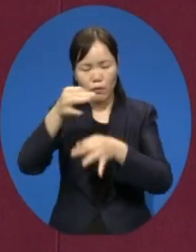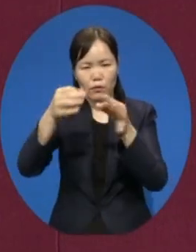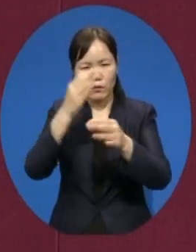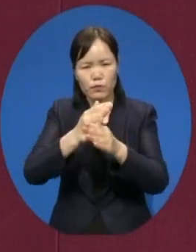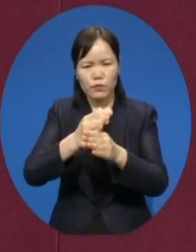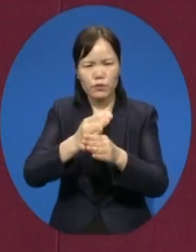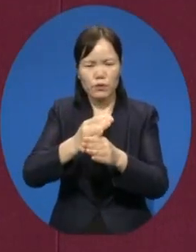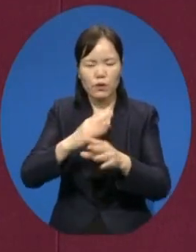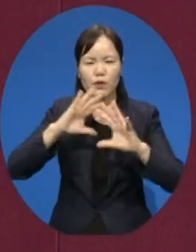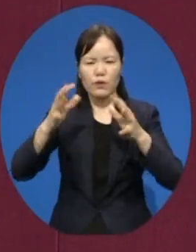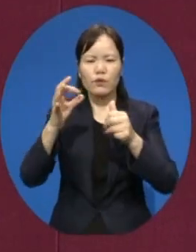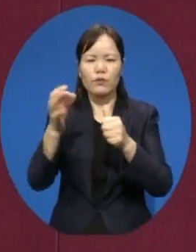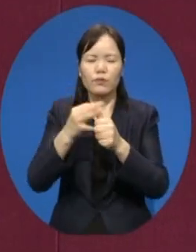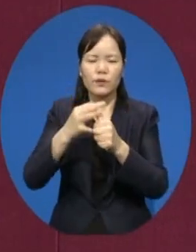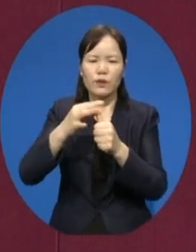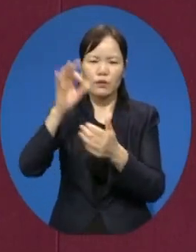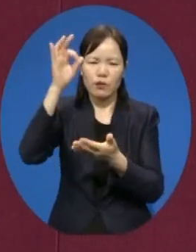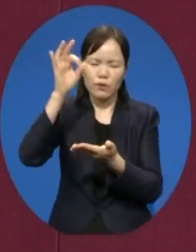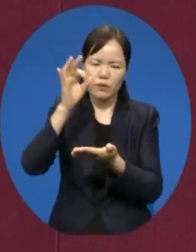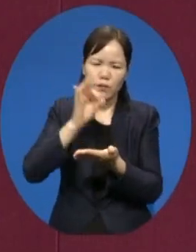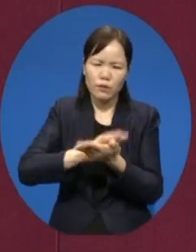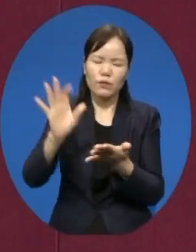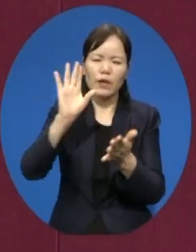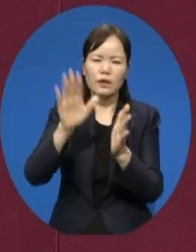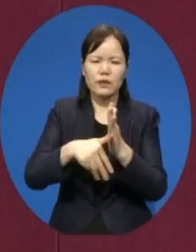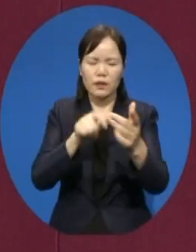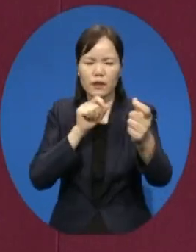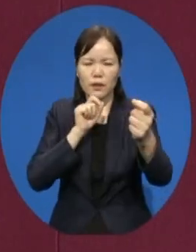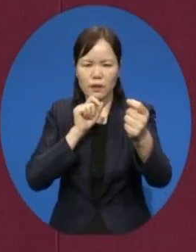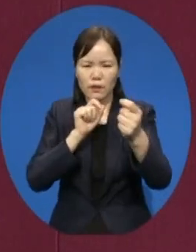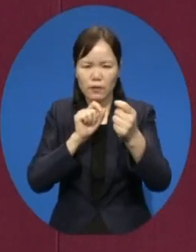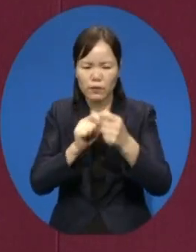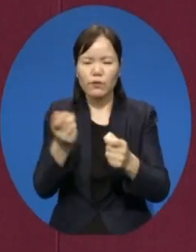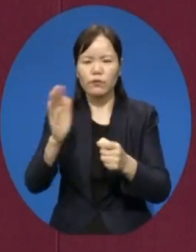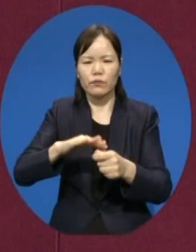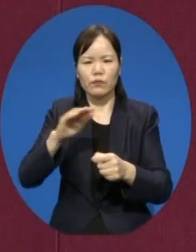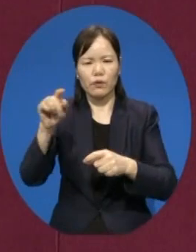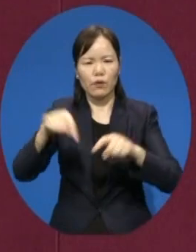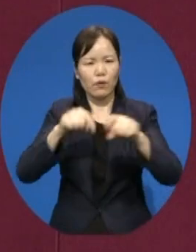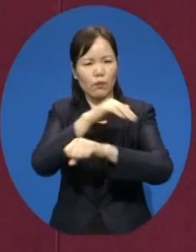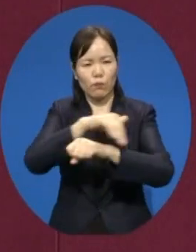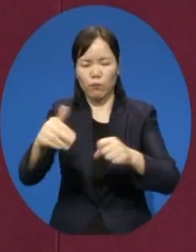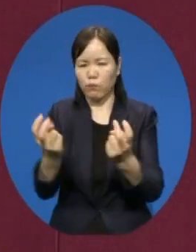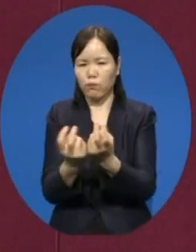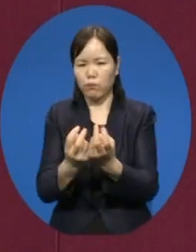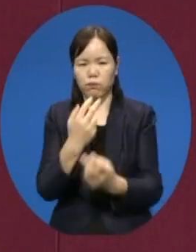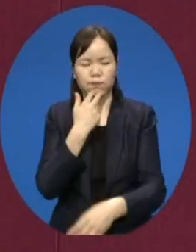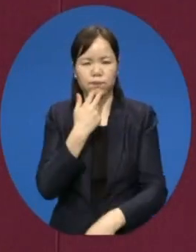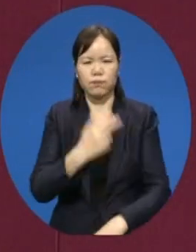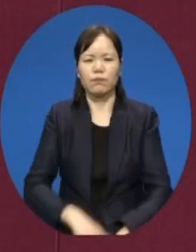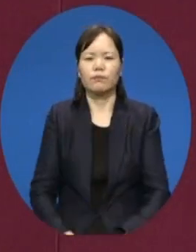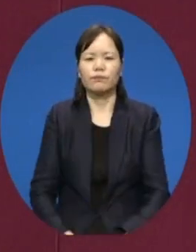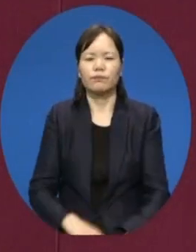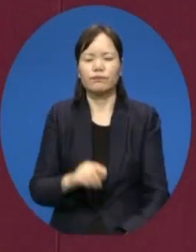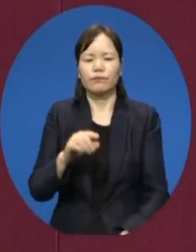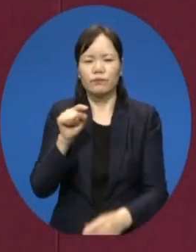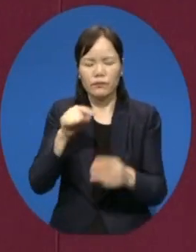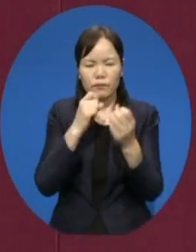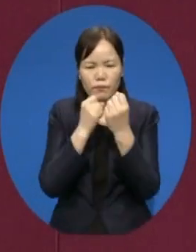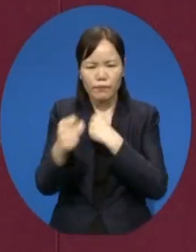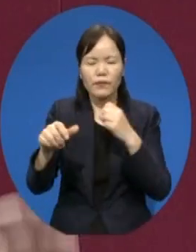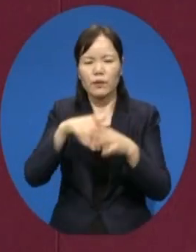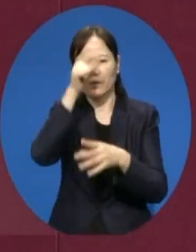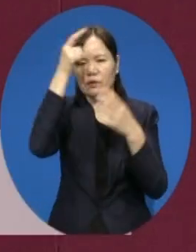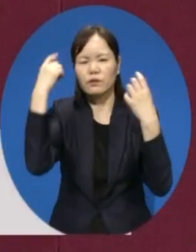고갈 시기가 점점 앞당겨지고 있는데 아무런 개혁조치를 정부는 안 하고 있습니다. 이 지경에도 문재인 정부는